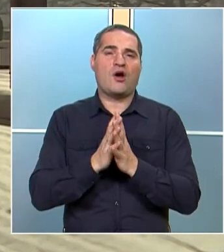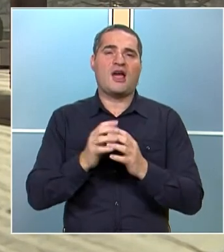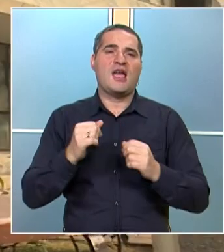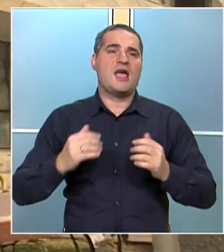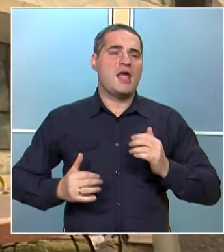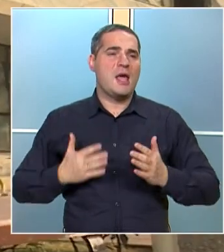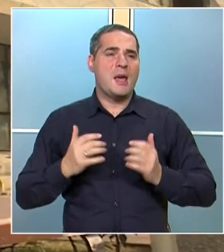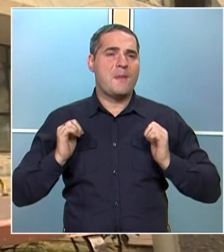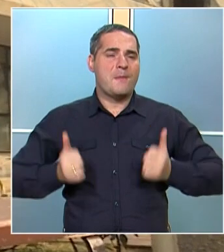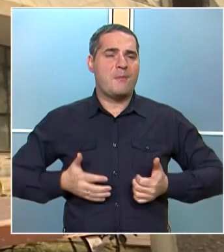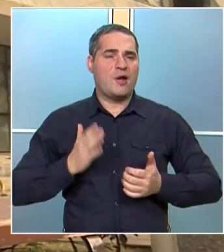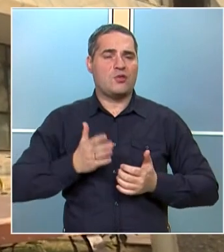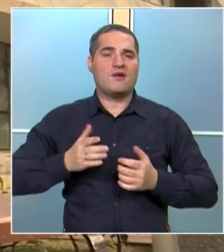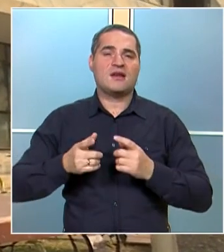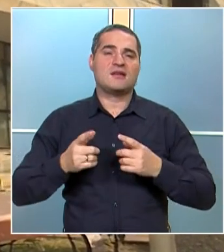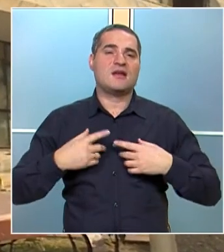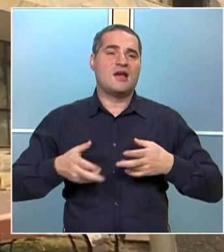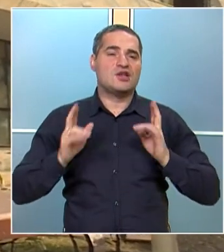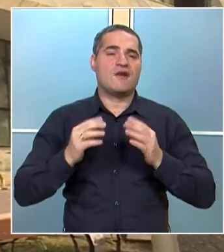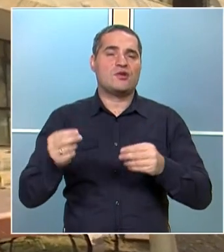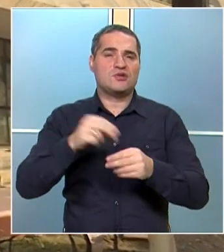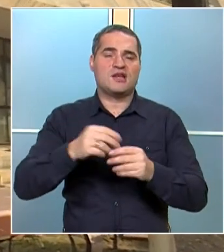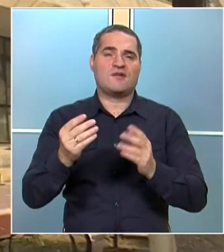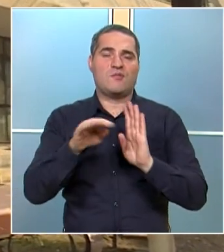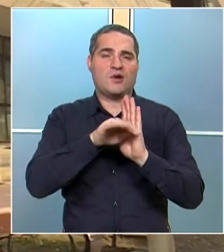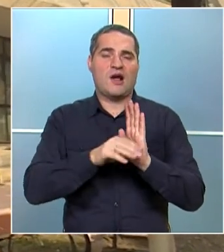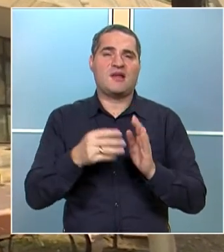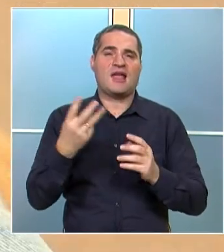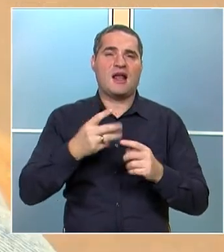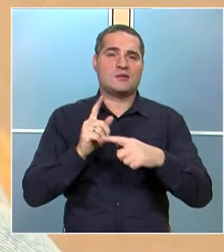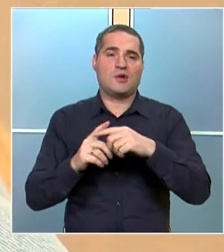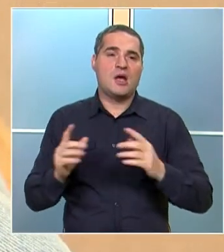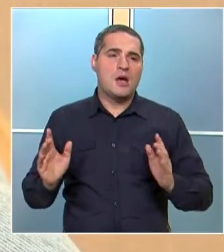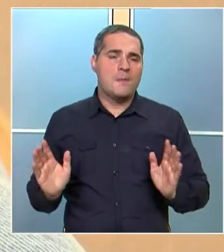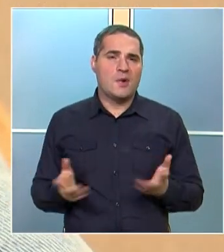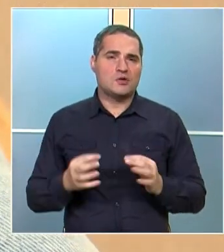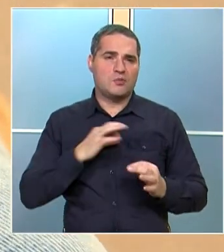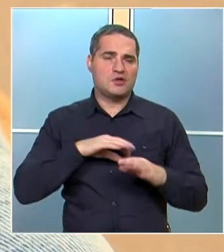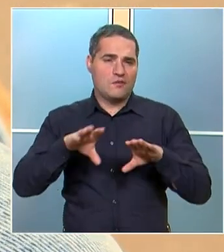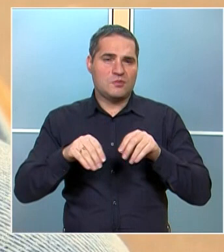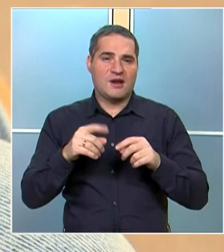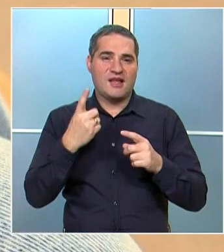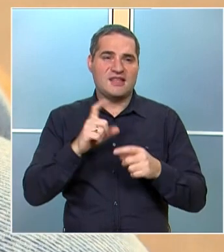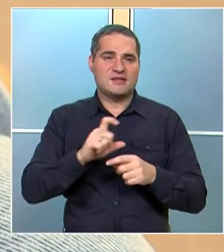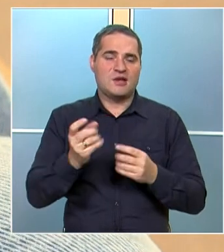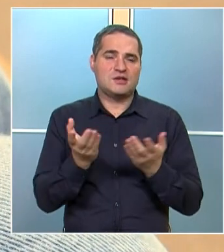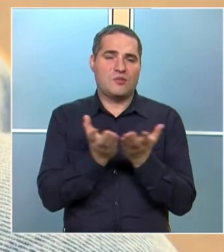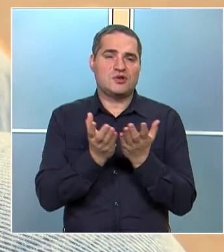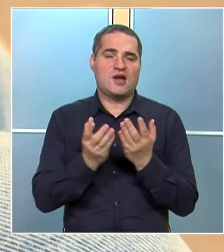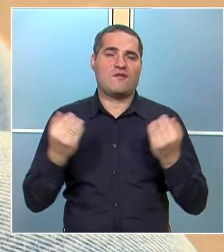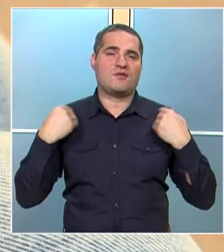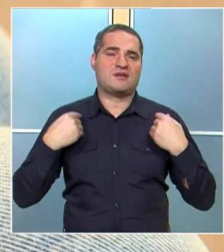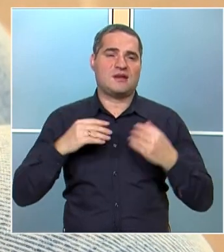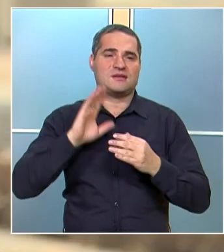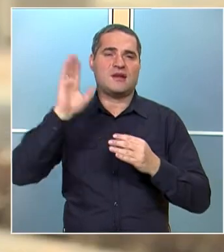Еразъм Плюс. Спонтанно решава да кандидатства, бързо получава одобрение и в продължение на един семестър се обучава в университет